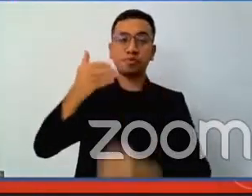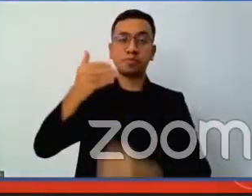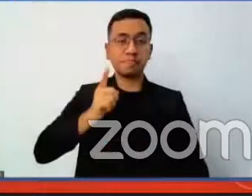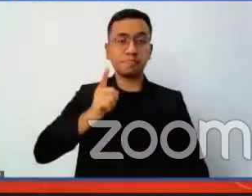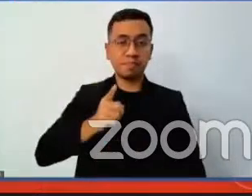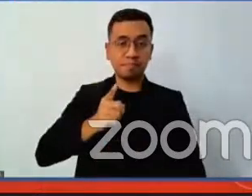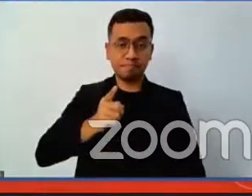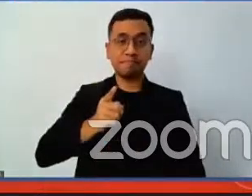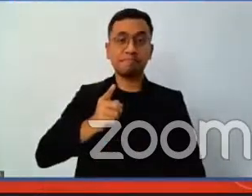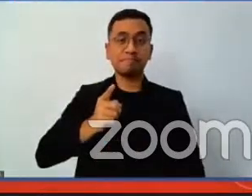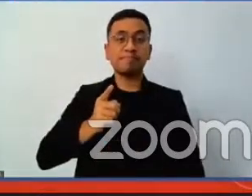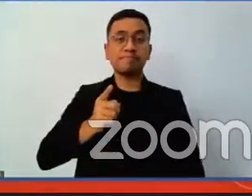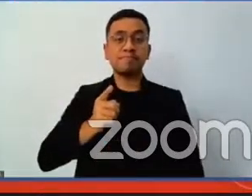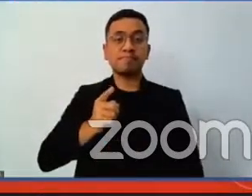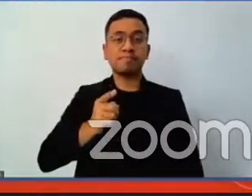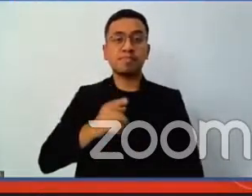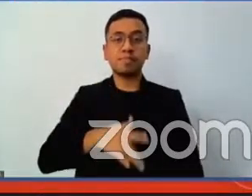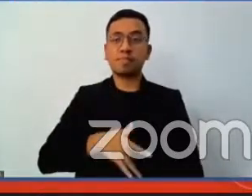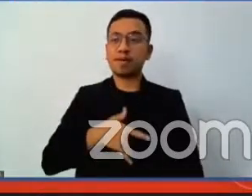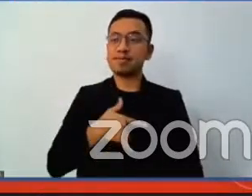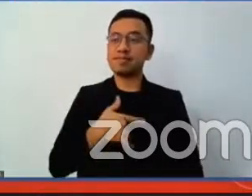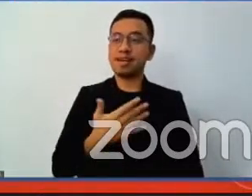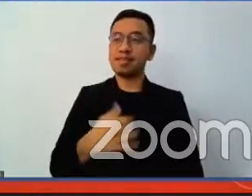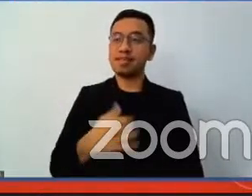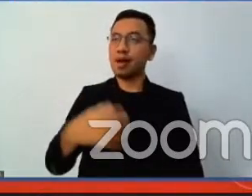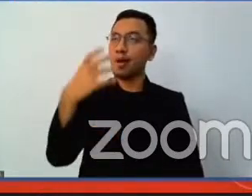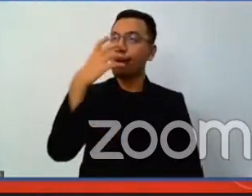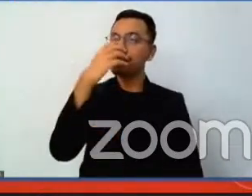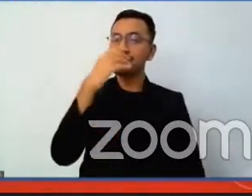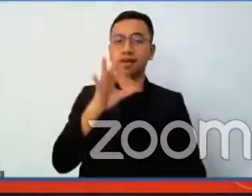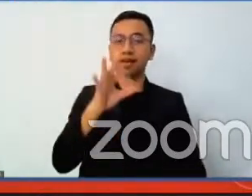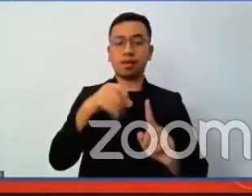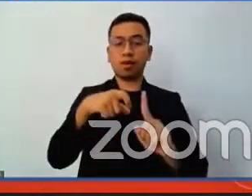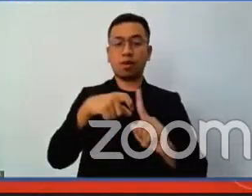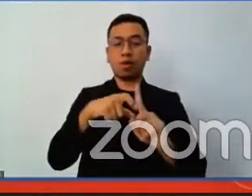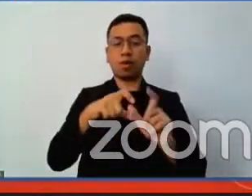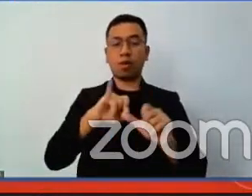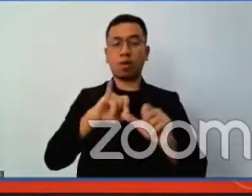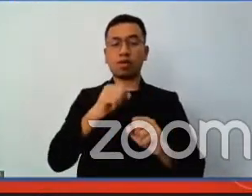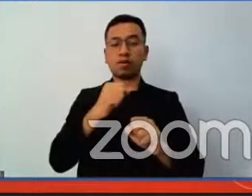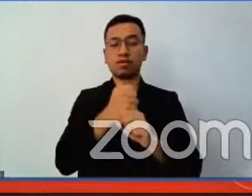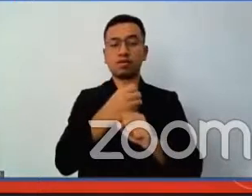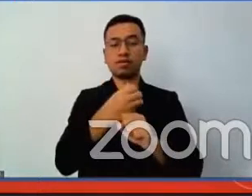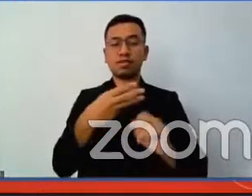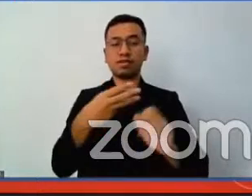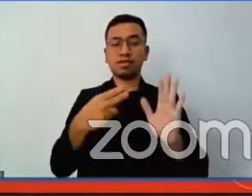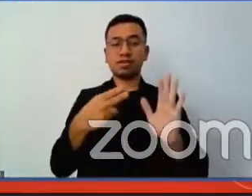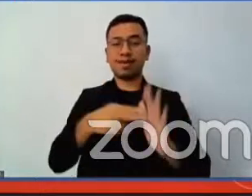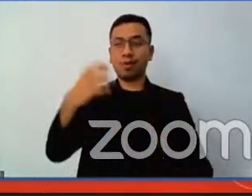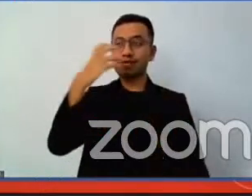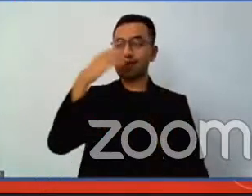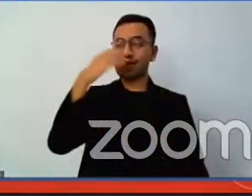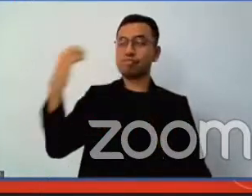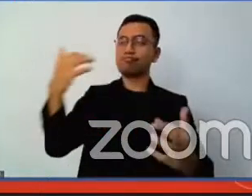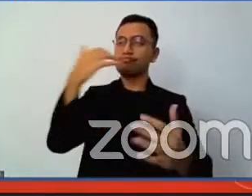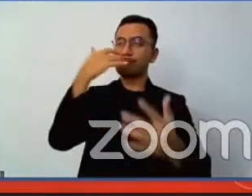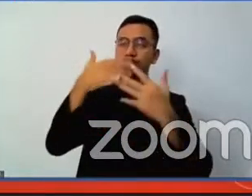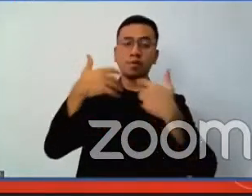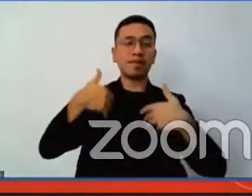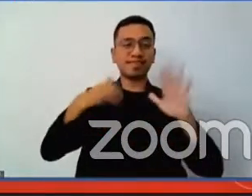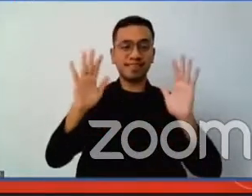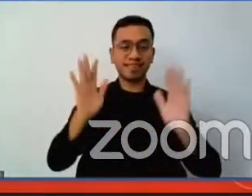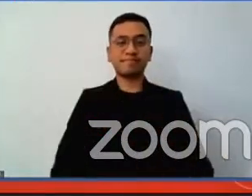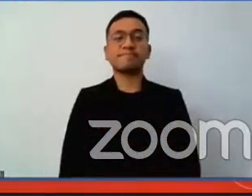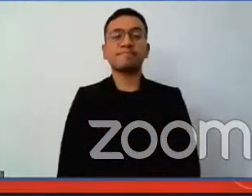leluasanya menghirup oksigen di udara bebas. Salawat serta salam juga mari kita panjatkan ke junjungan Nabi